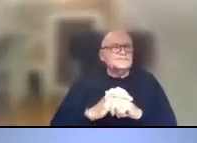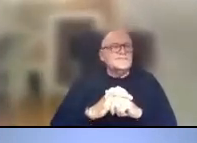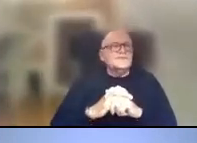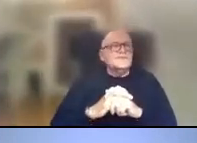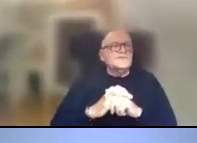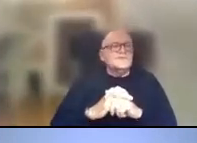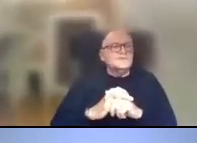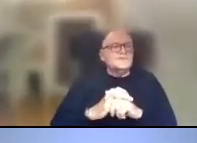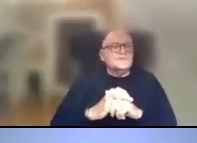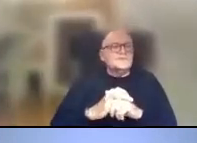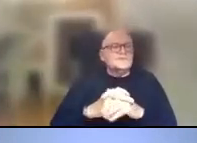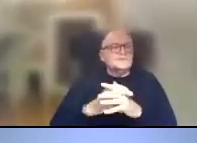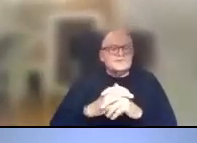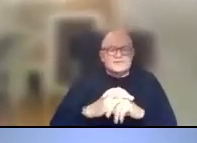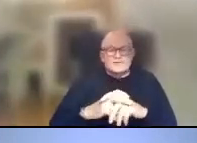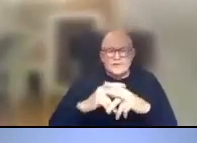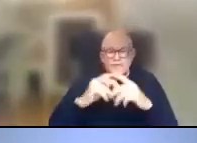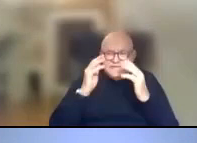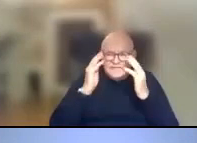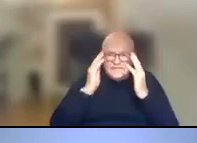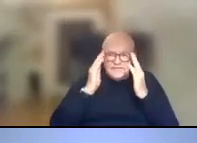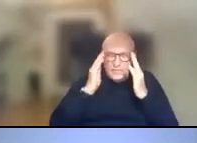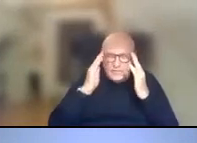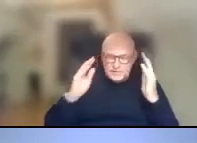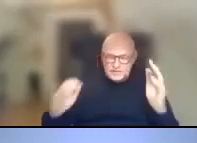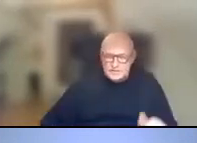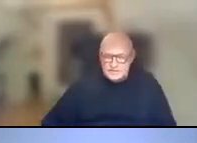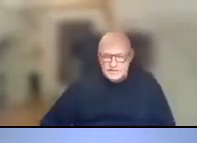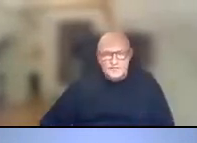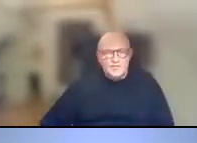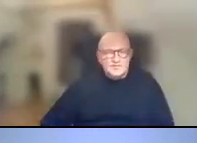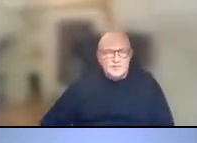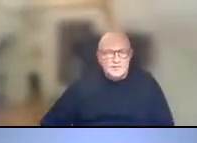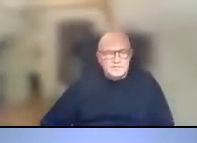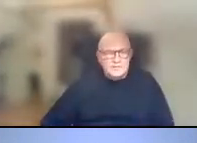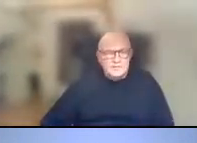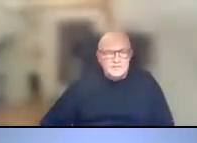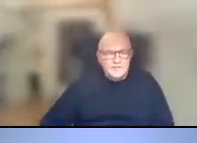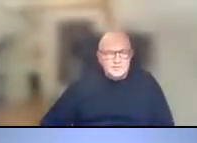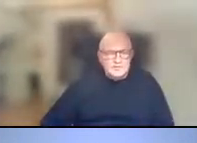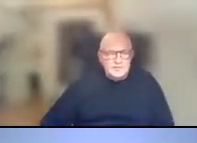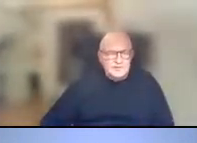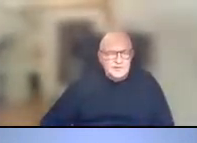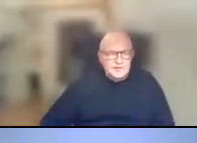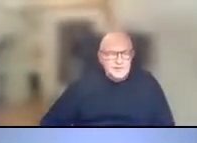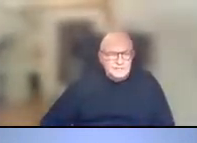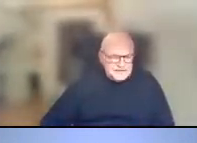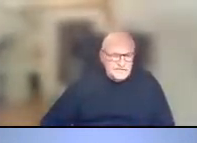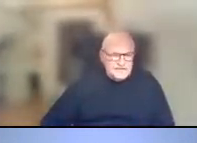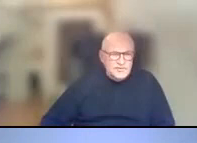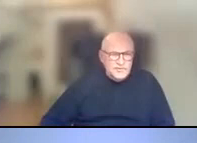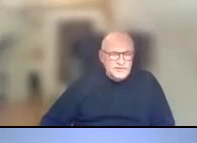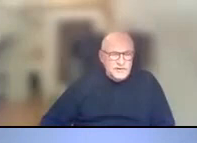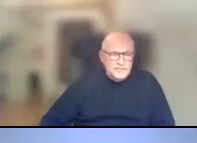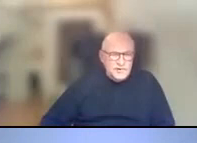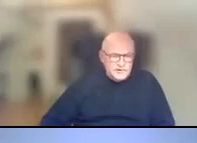hat. Und es ist offensichtlich so, dass in Deutschland Menschen, die